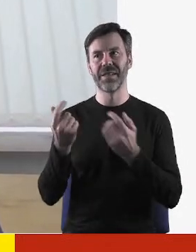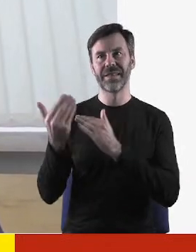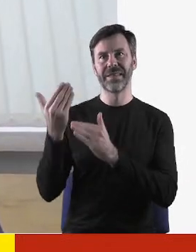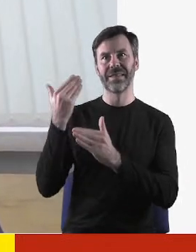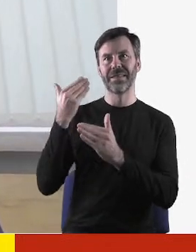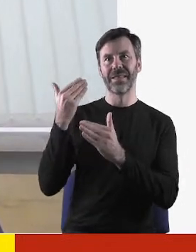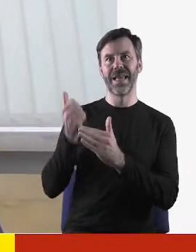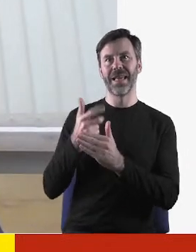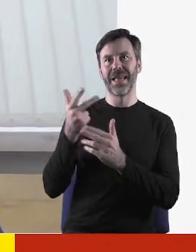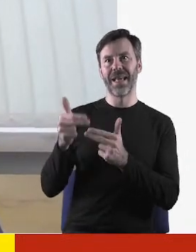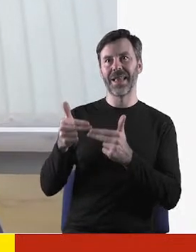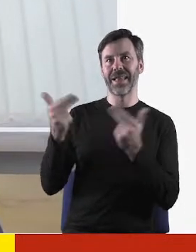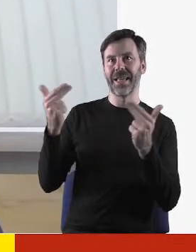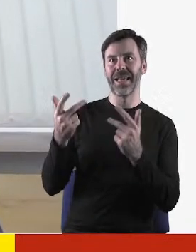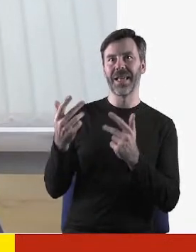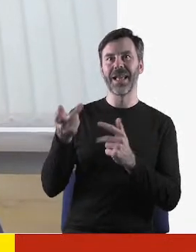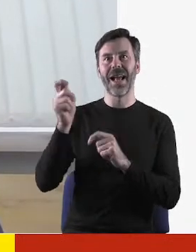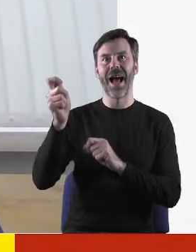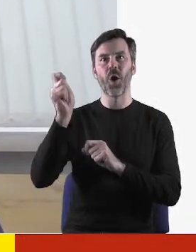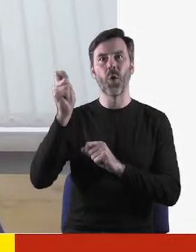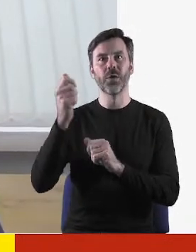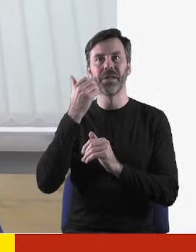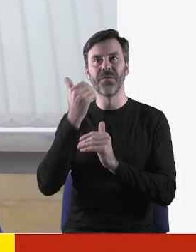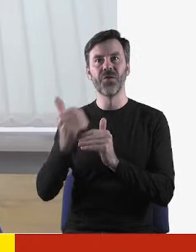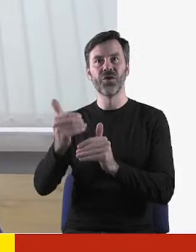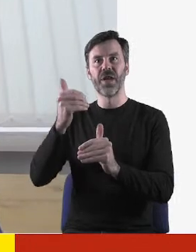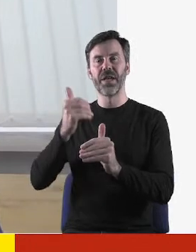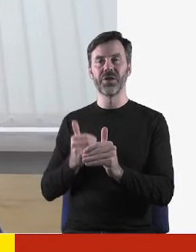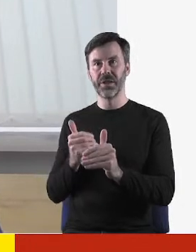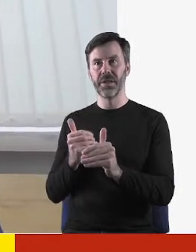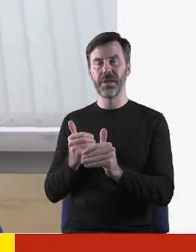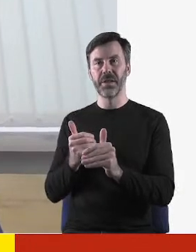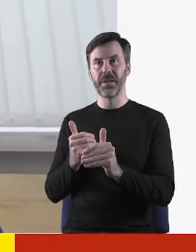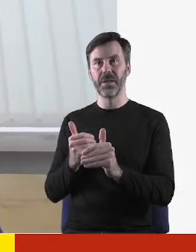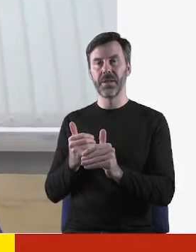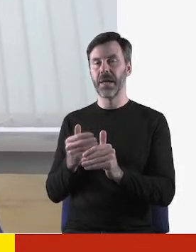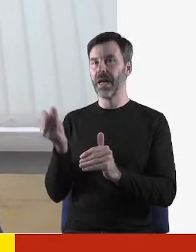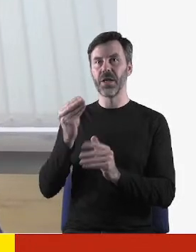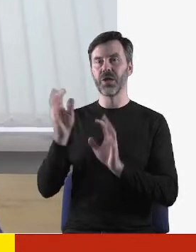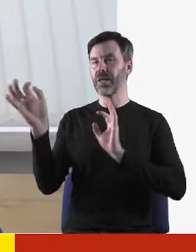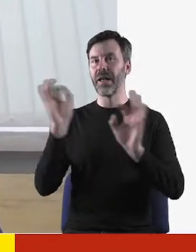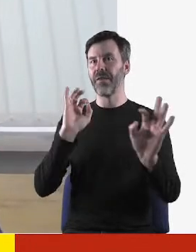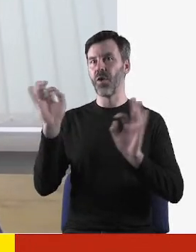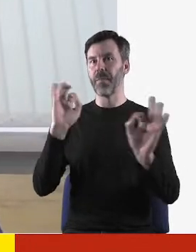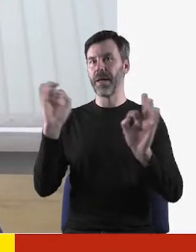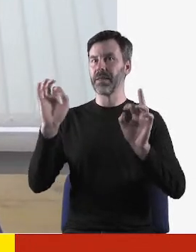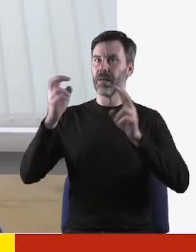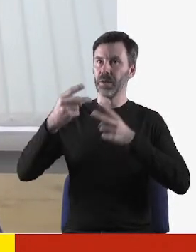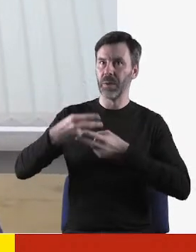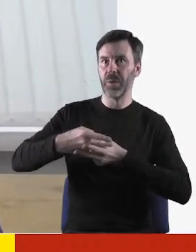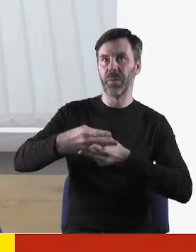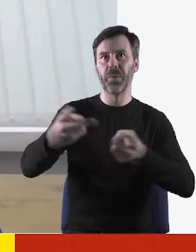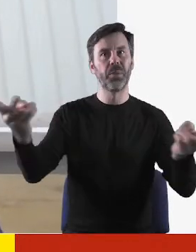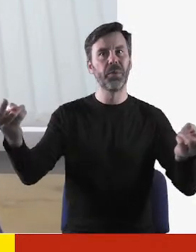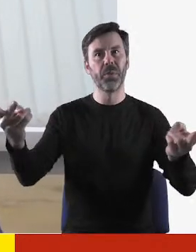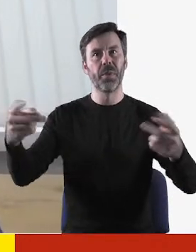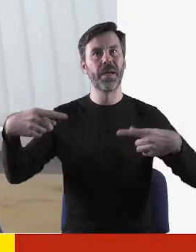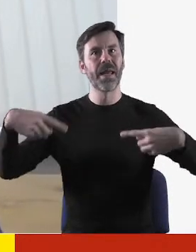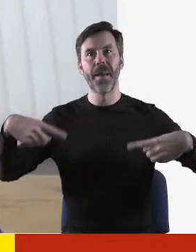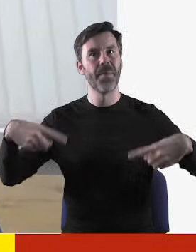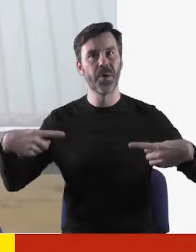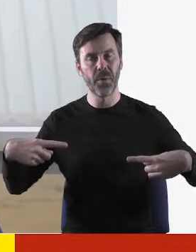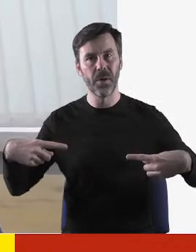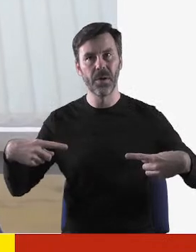dniach najdalej, nie zdążyłem zamieścić tej informacji w informacji marszałka, tą,